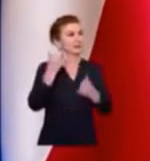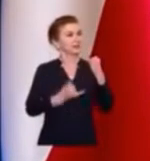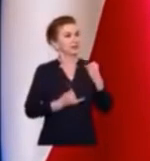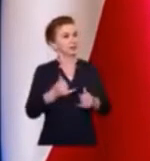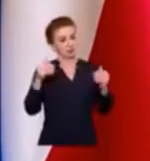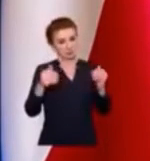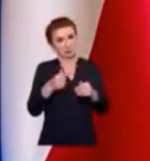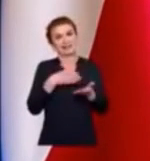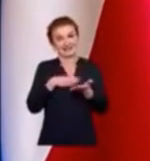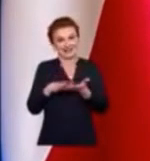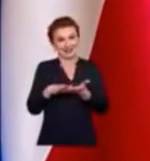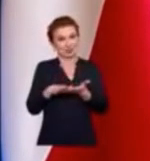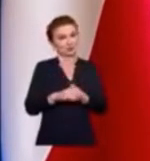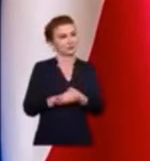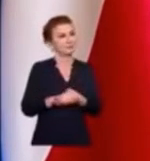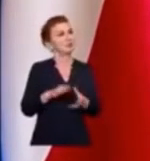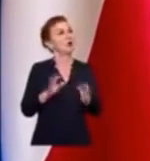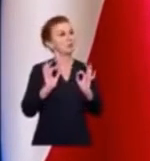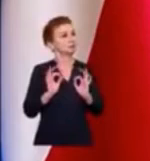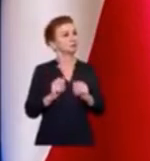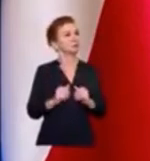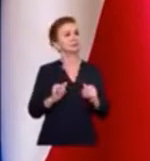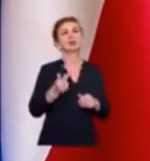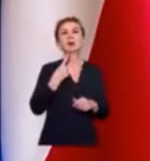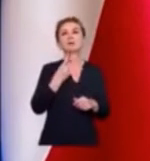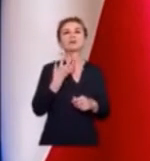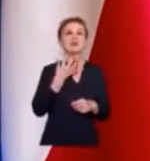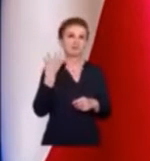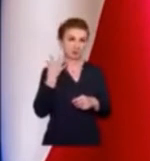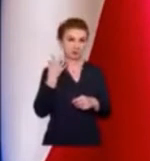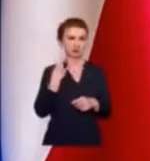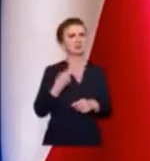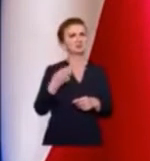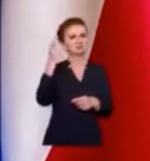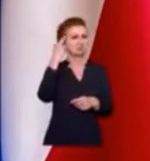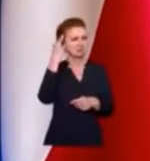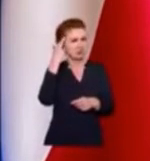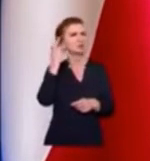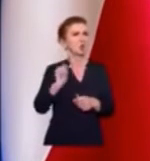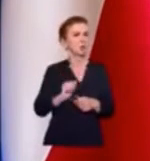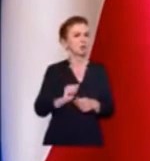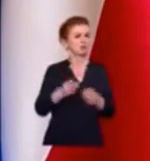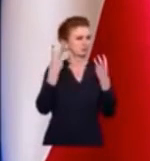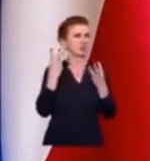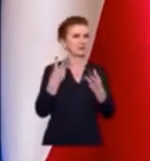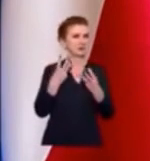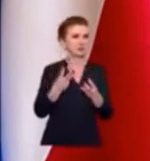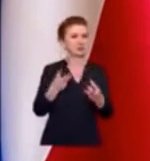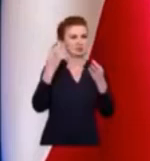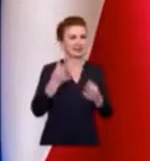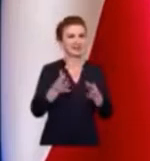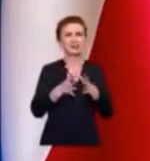mógłbym tutaj zacząć, to oczywiście, tak jak powiedziałem wcześniej, tutaj zdrowy rozsądek jest kluczowy. W tej chwili tak duże